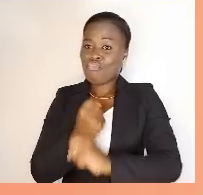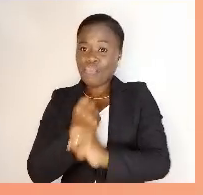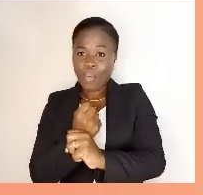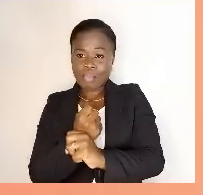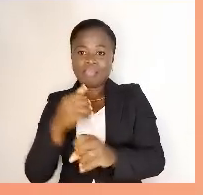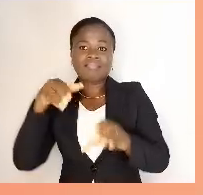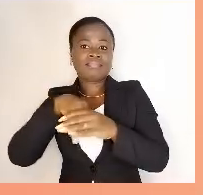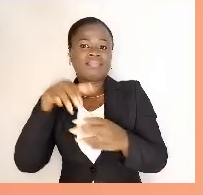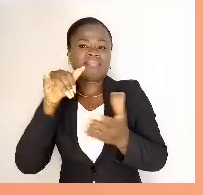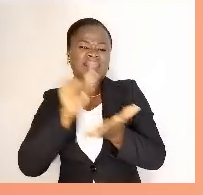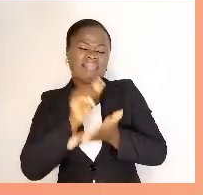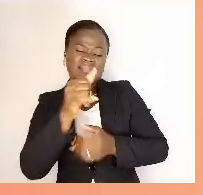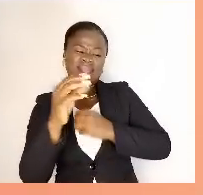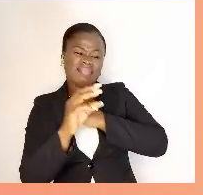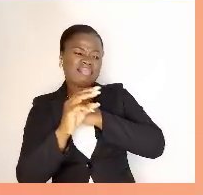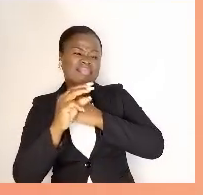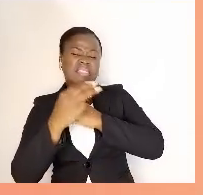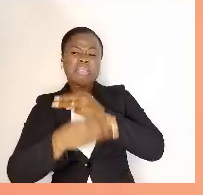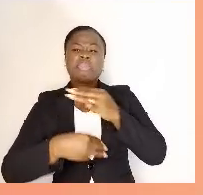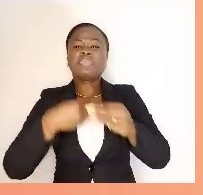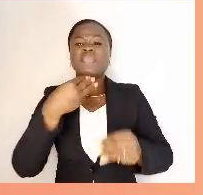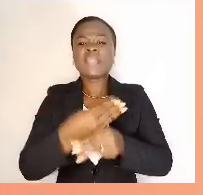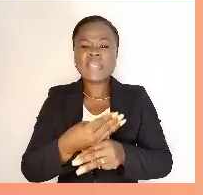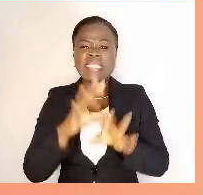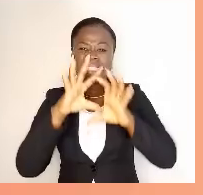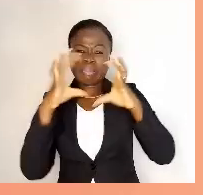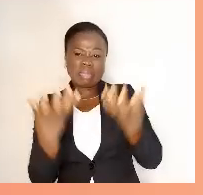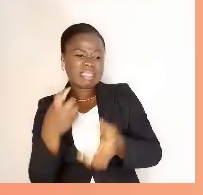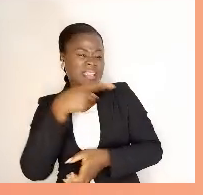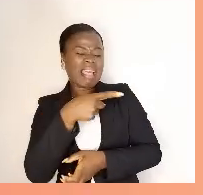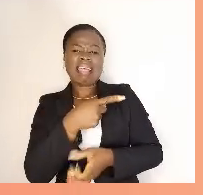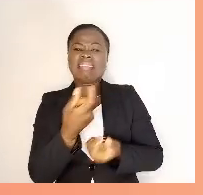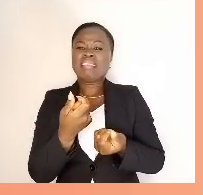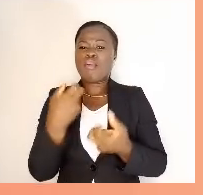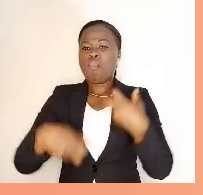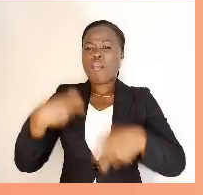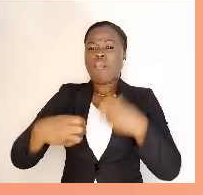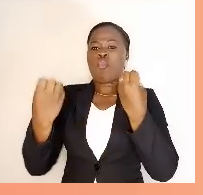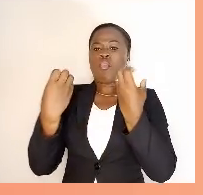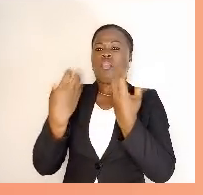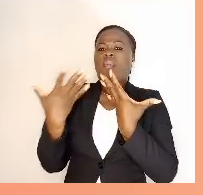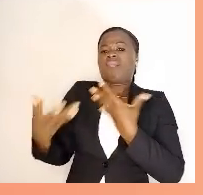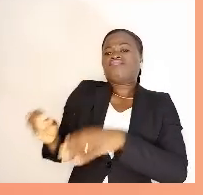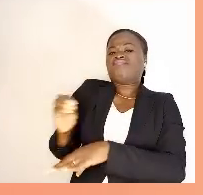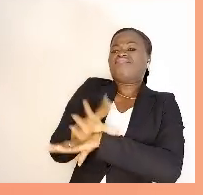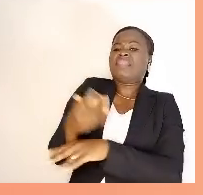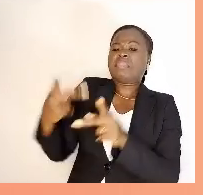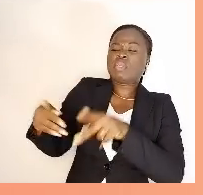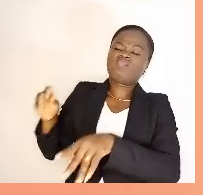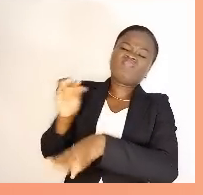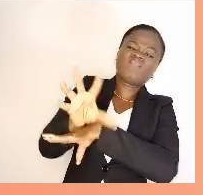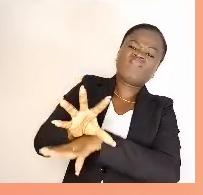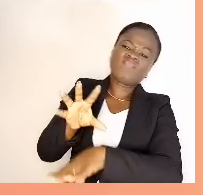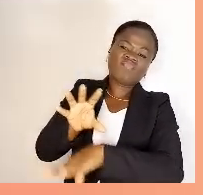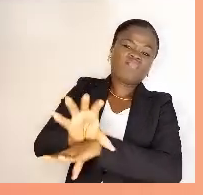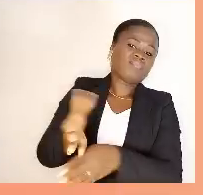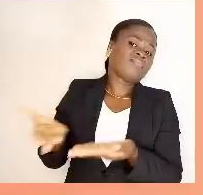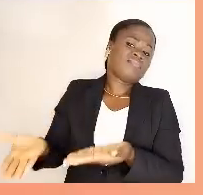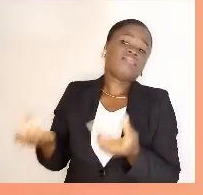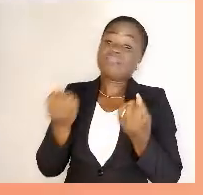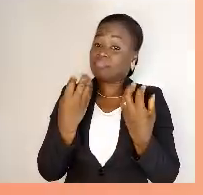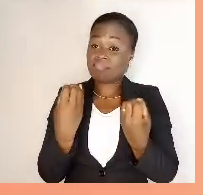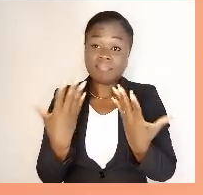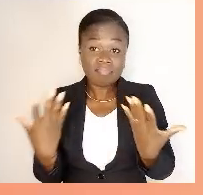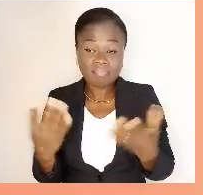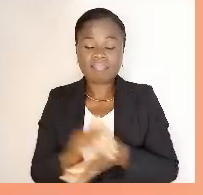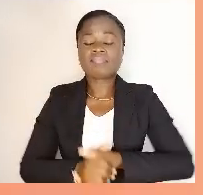forte dans un monde malmené par des luttes d'influence et de domination.